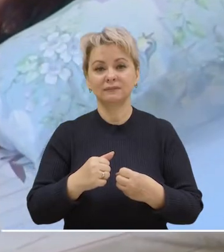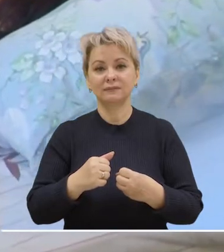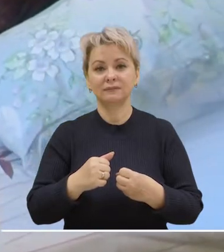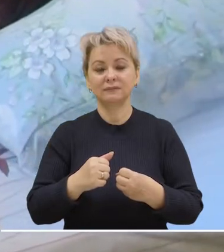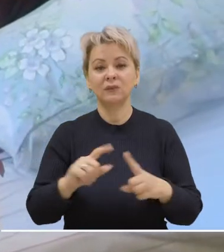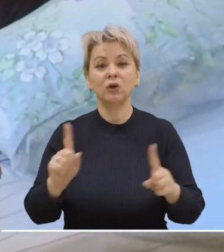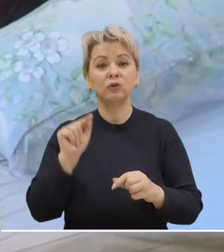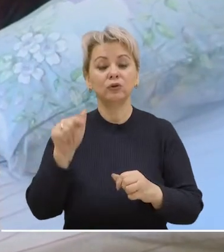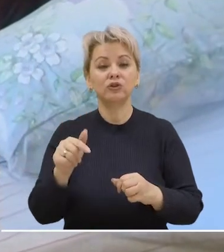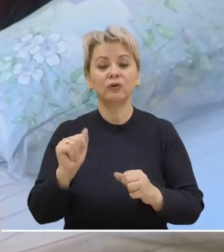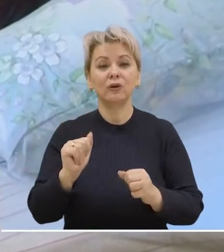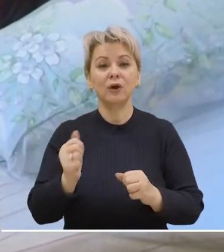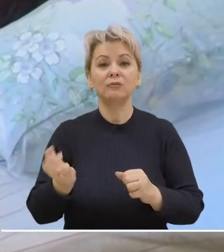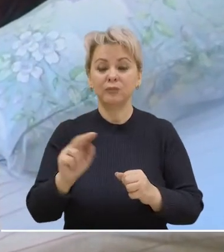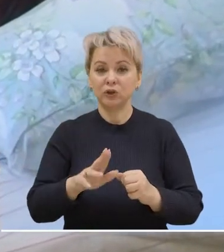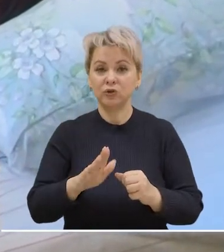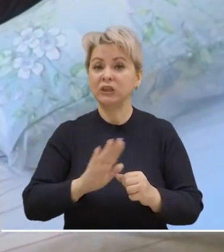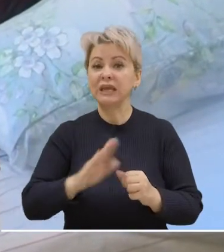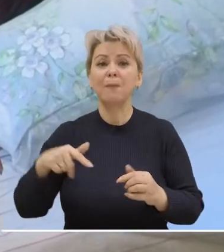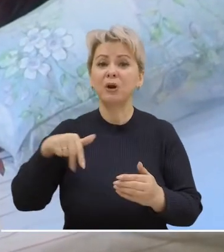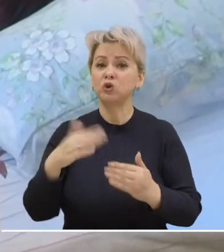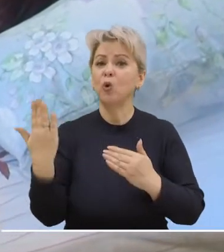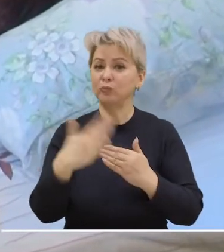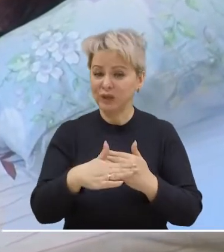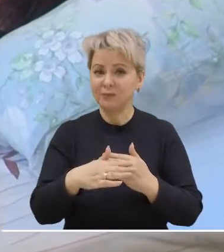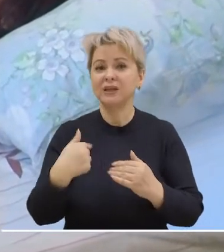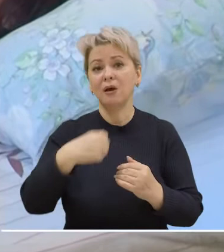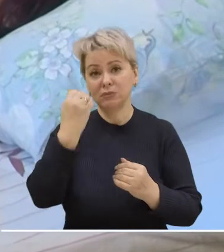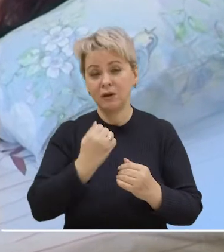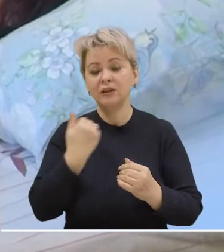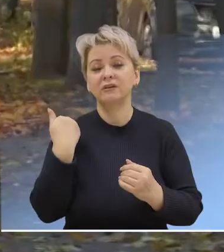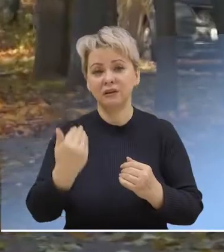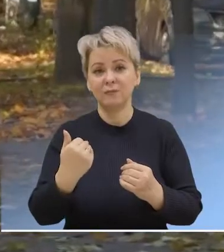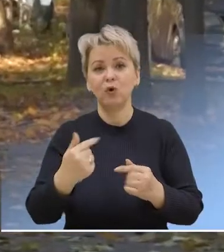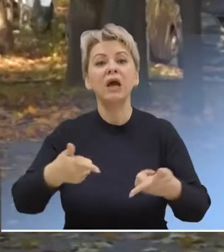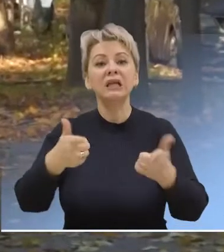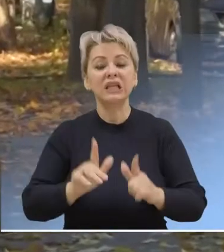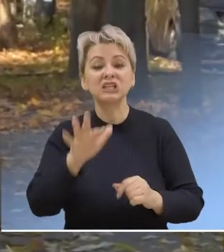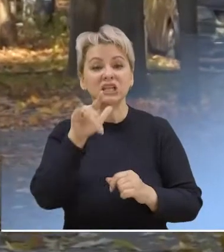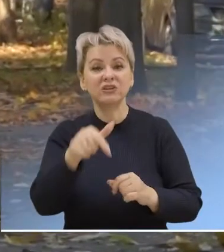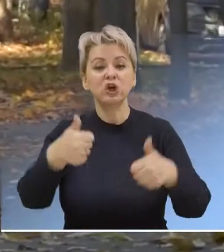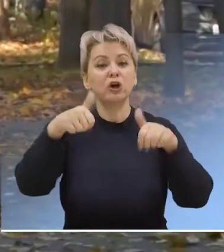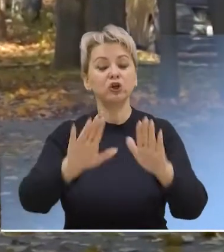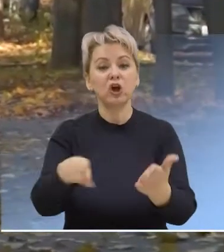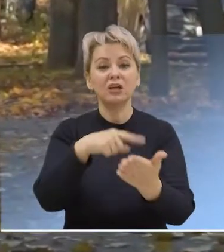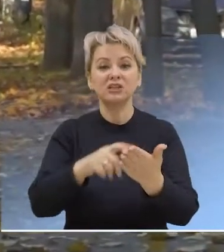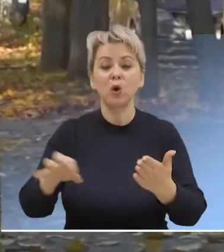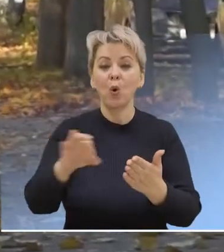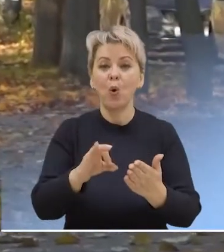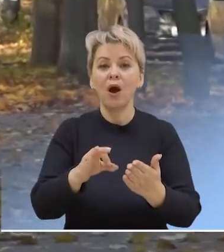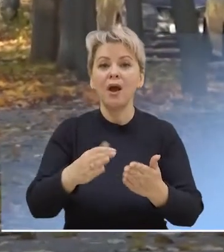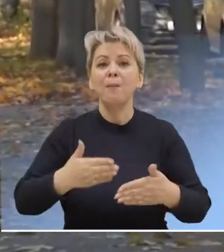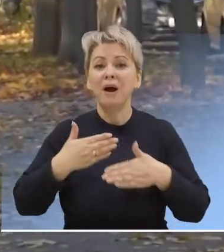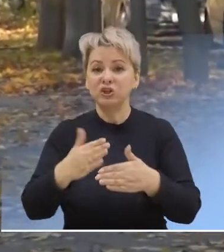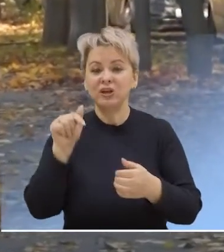благодарна. За то, что он не прожил мимо случившейся пенсии. В настоящее время решается вопрос о